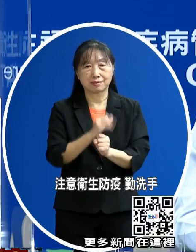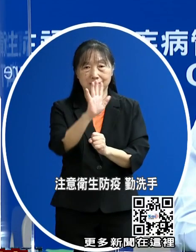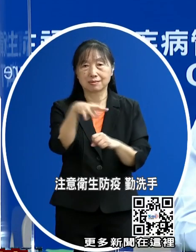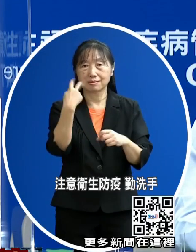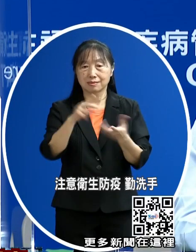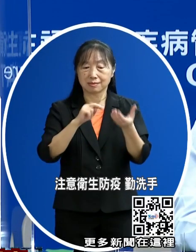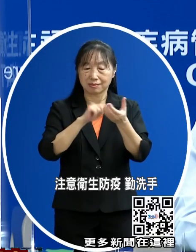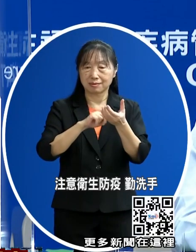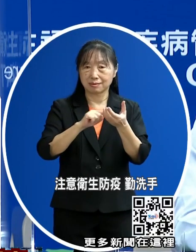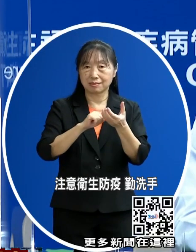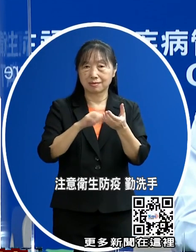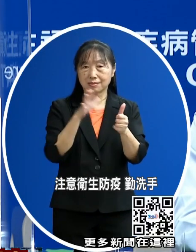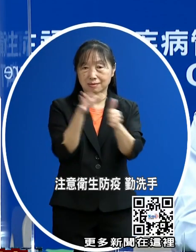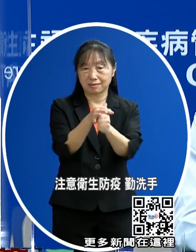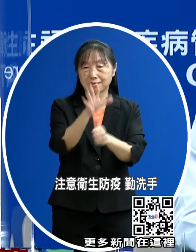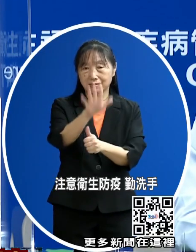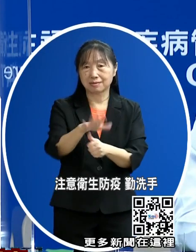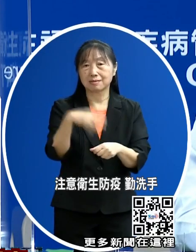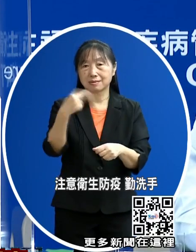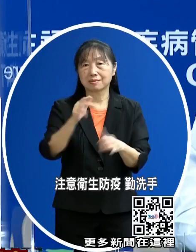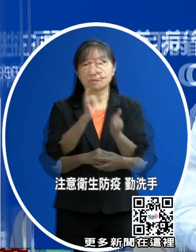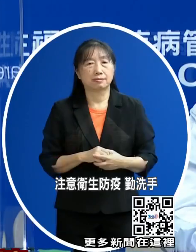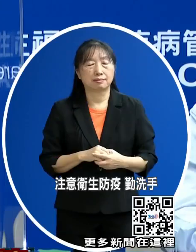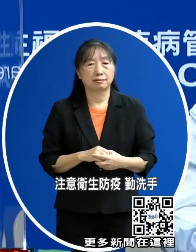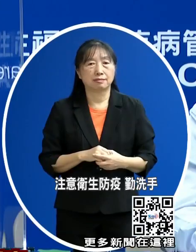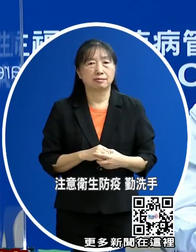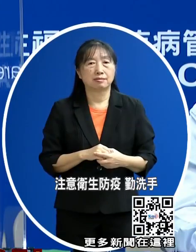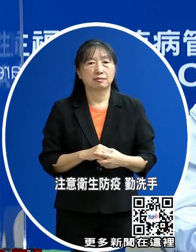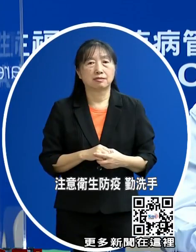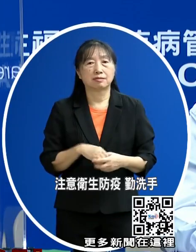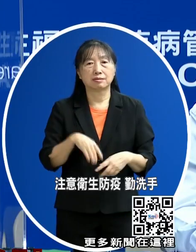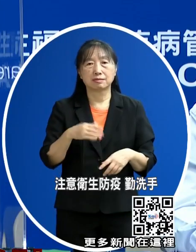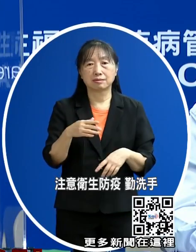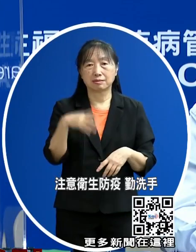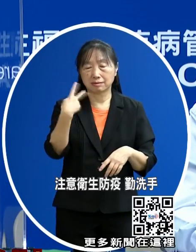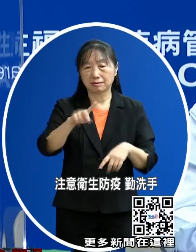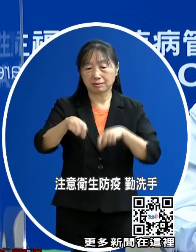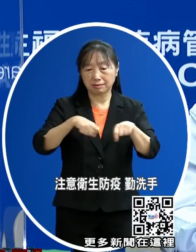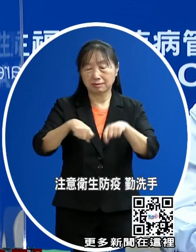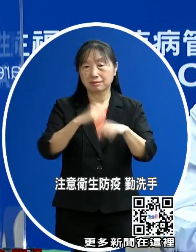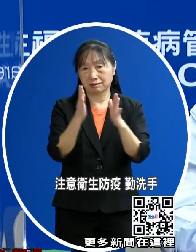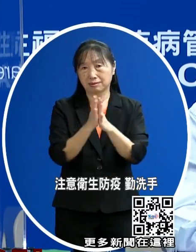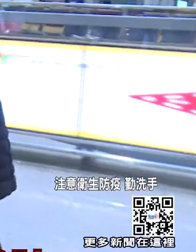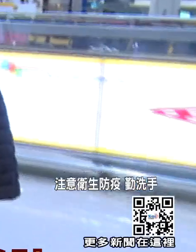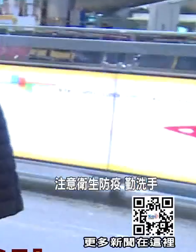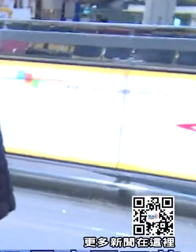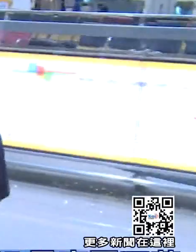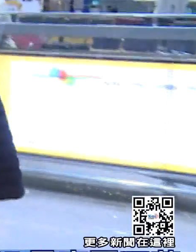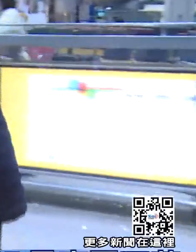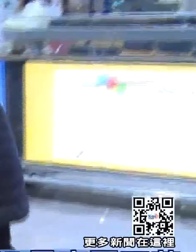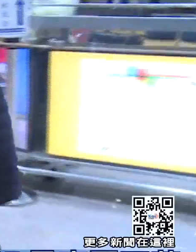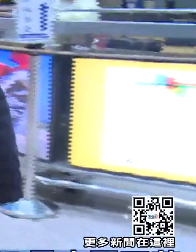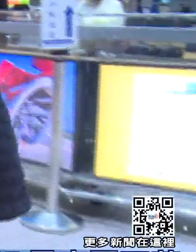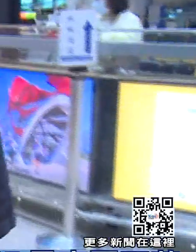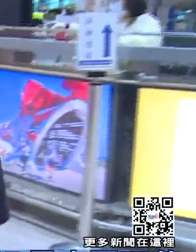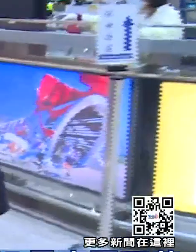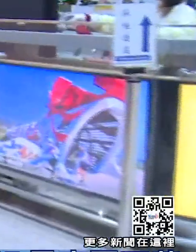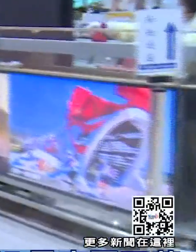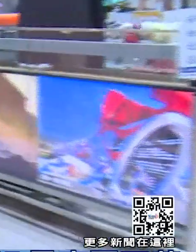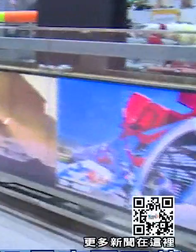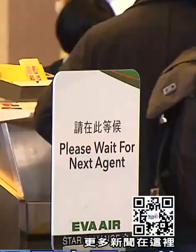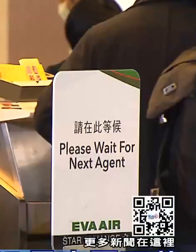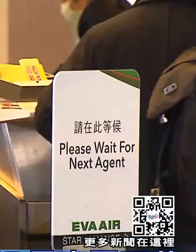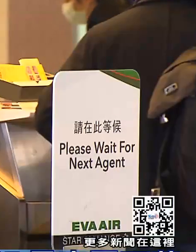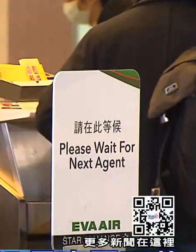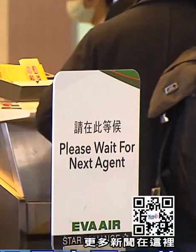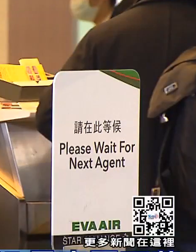个摄政体系的一个关怀，那政策都是滚动式的检讨。 专案是给国人方便，但国人